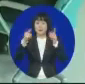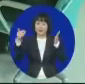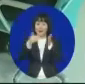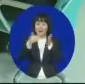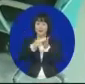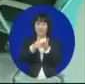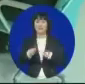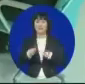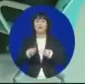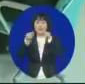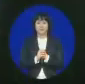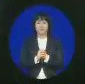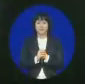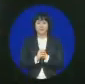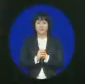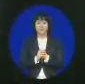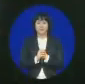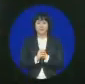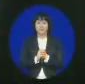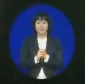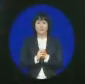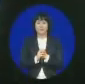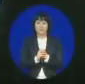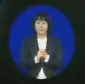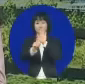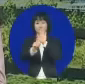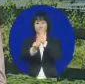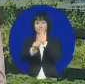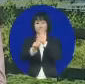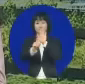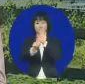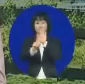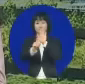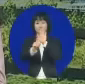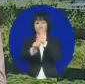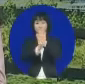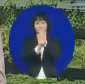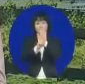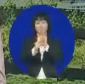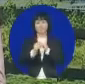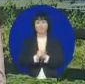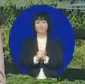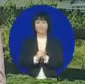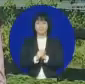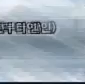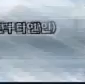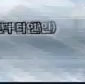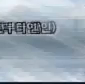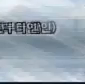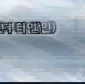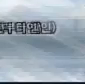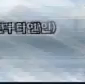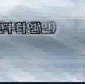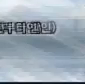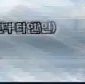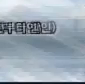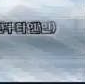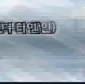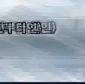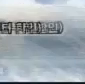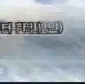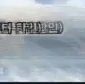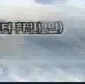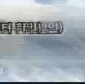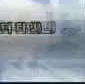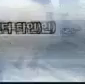읍면동 농업기술 상담소 에 신청하면 됩니다 다음은 공지사항입니다 기초생활수급자와